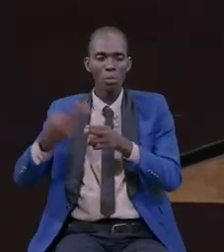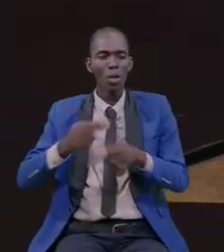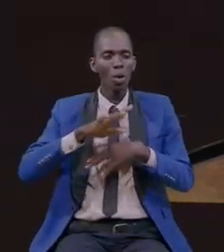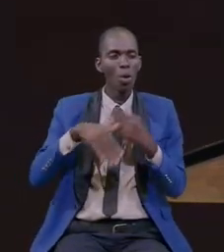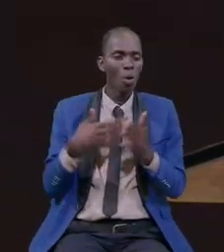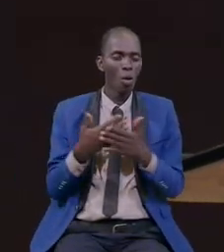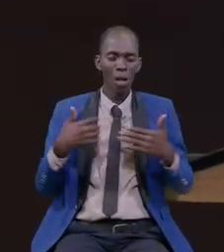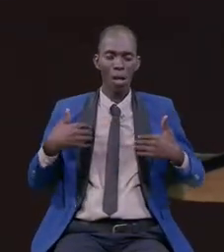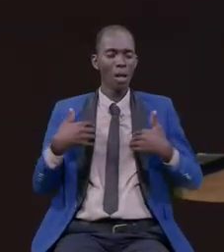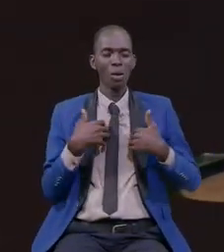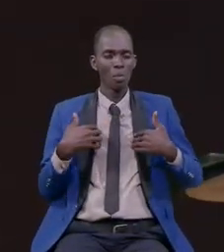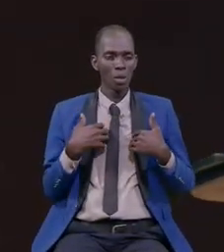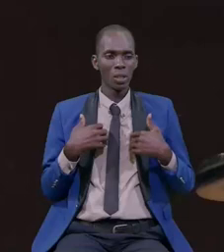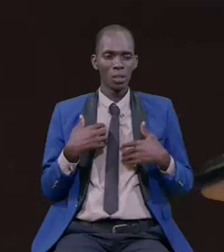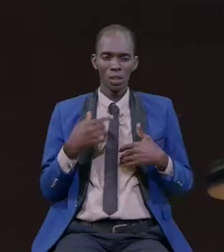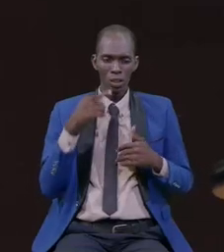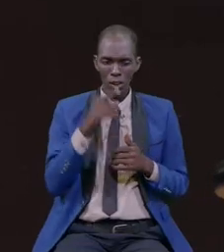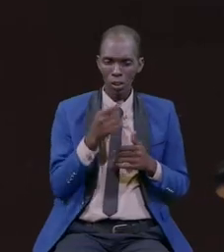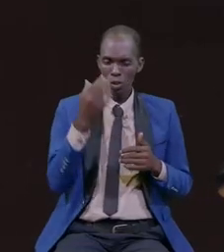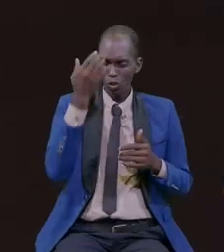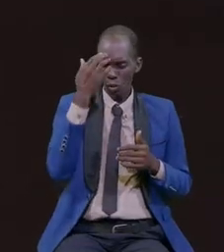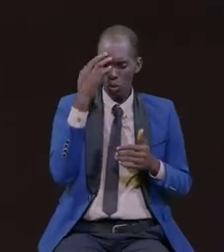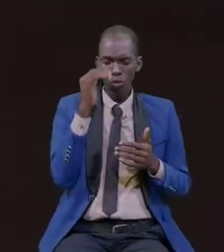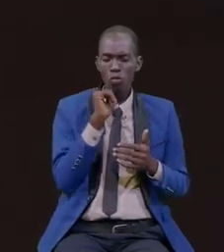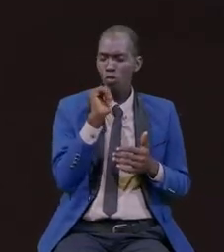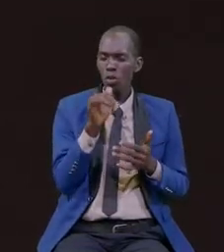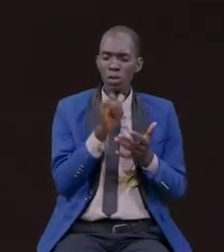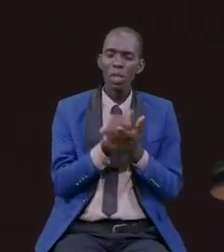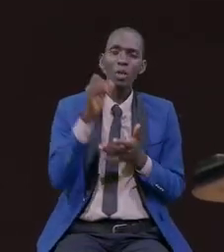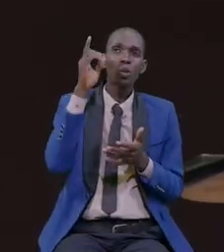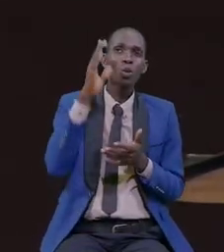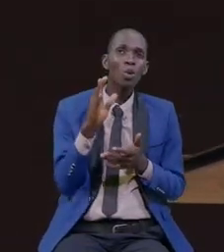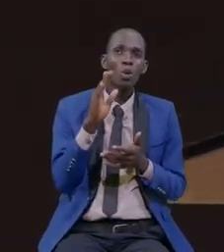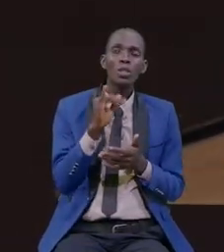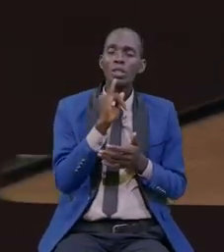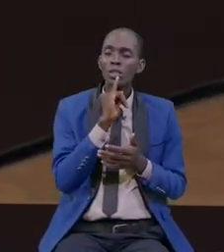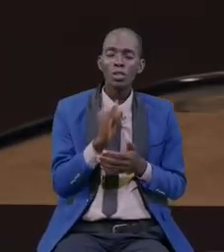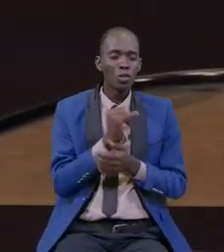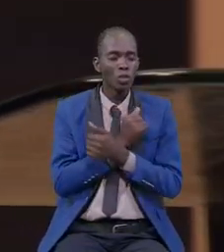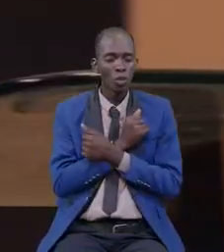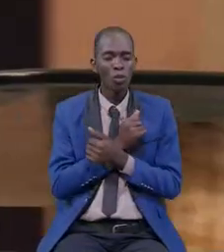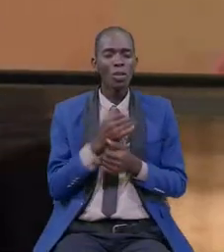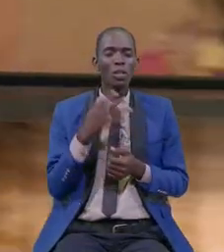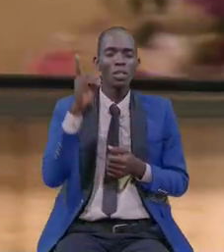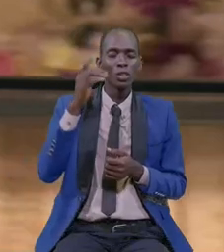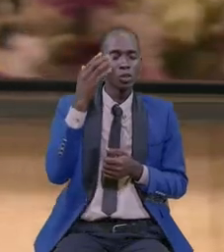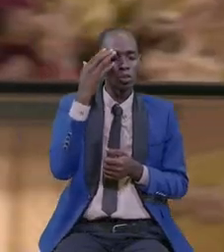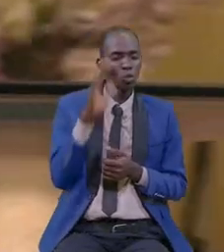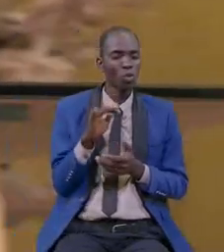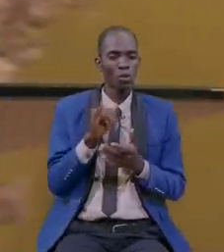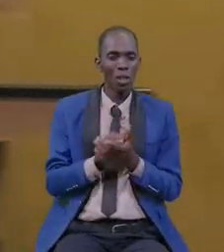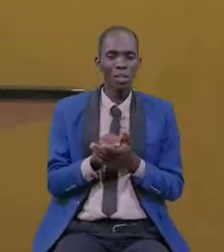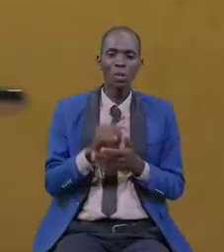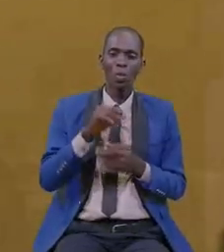est-ceil ne savait pas que Dieu est un Dieu d'amour que Dieu est un Dieu de miséricorde est-ceil ne savait pas que si nous lui demandons et que nous nous